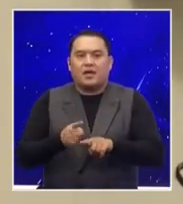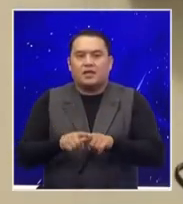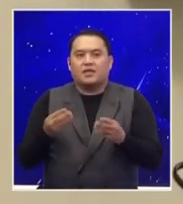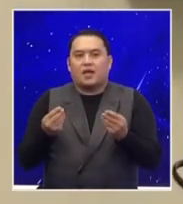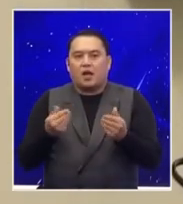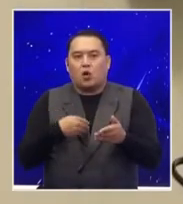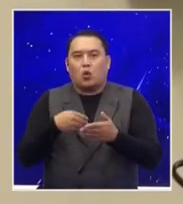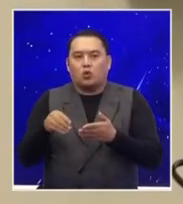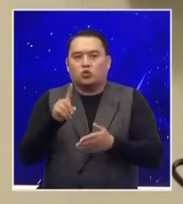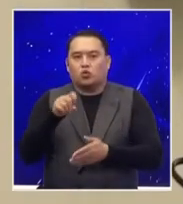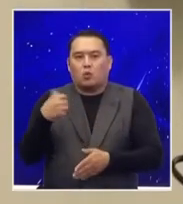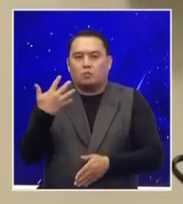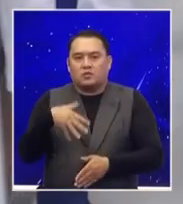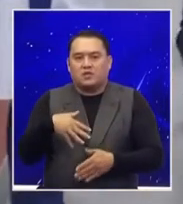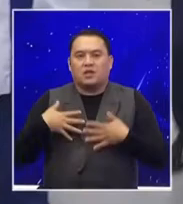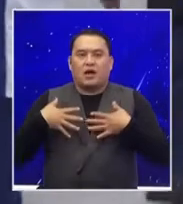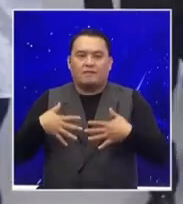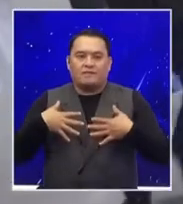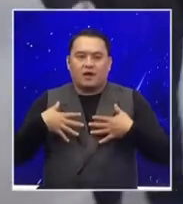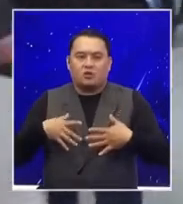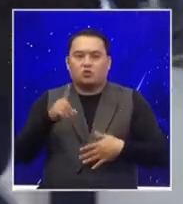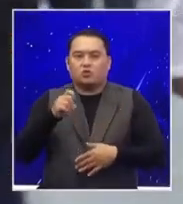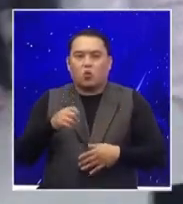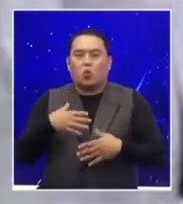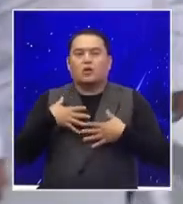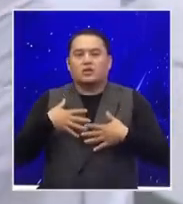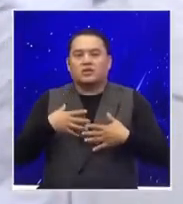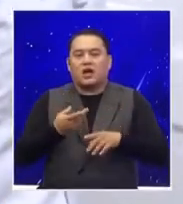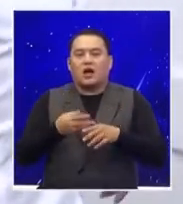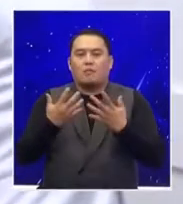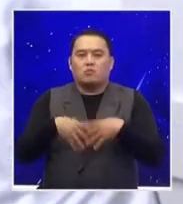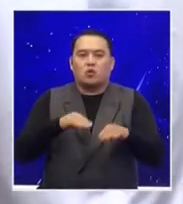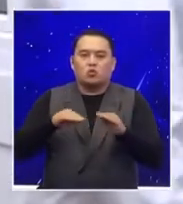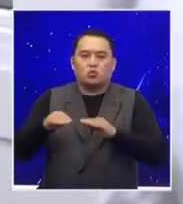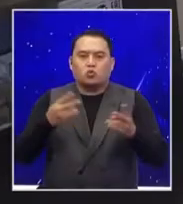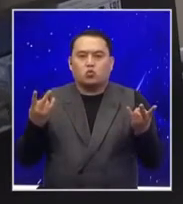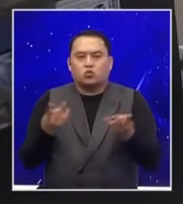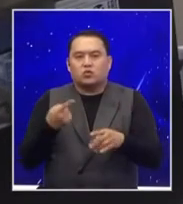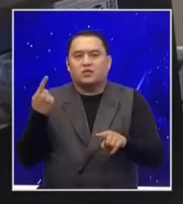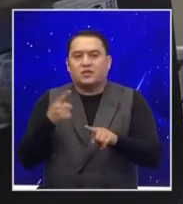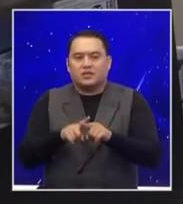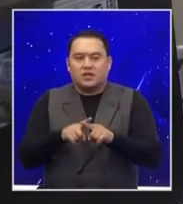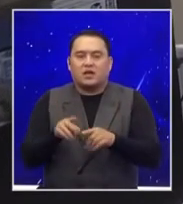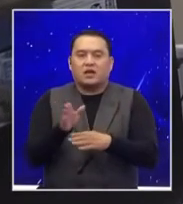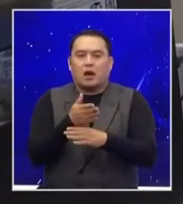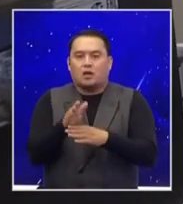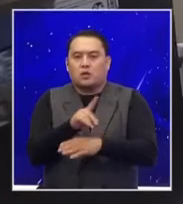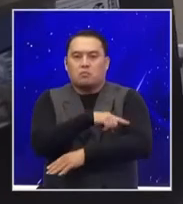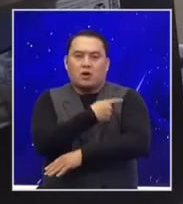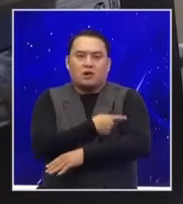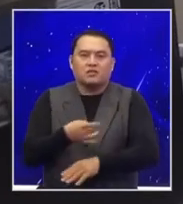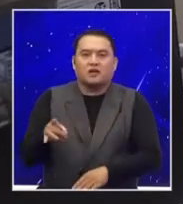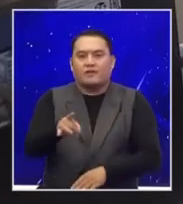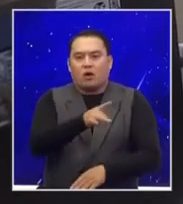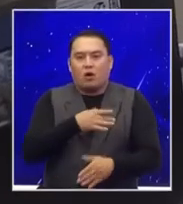были закуплены 150 ИВЛ-аппаратов, 100 кислородных концентраторов и другая необходимая техника. Все они распределены по больницам